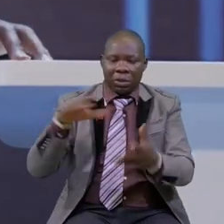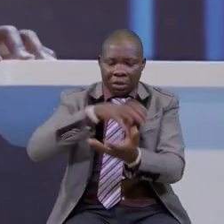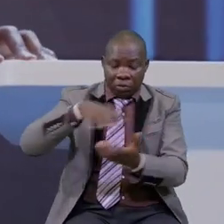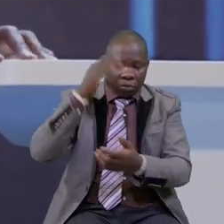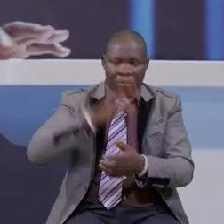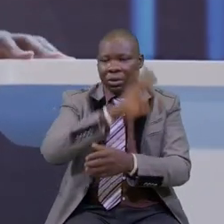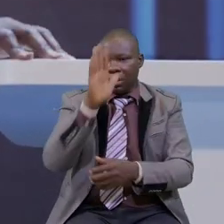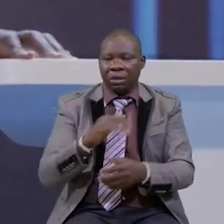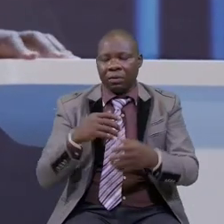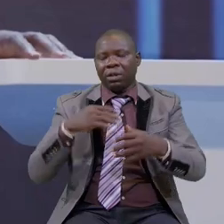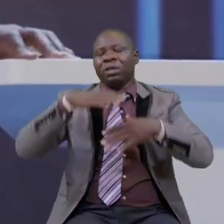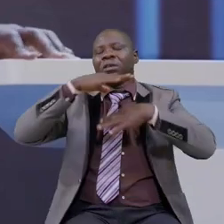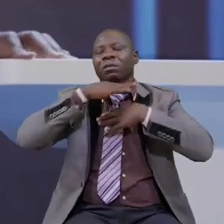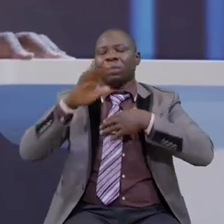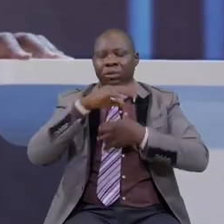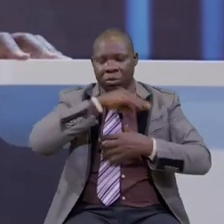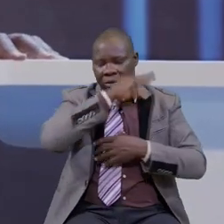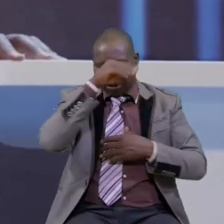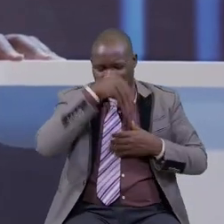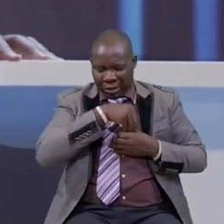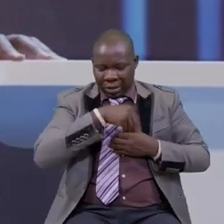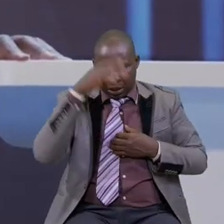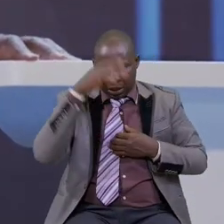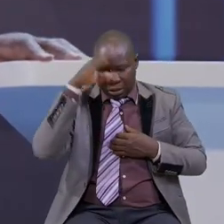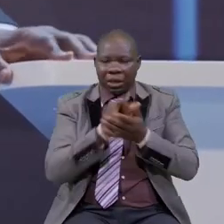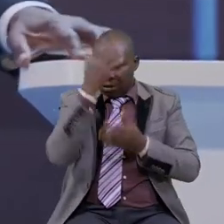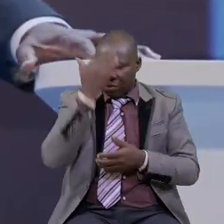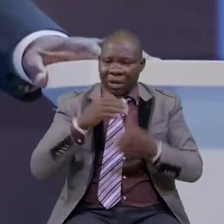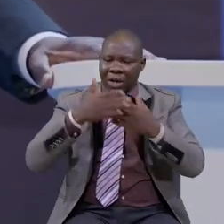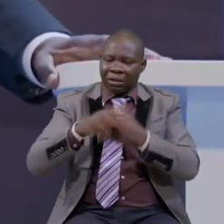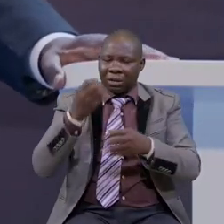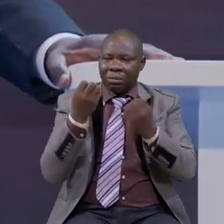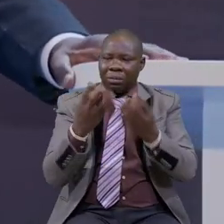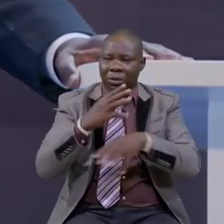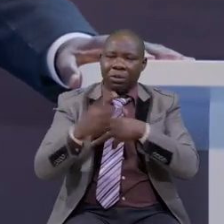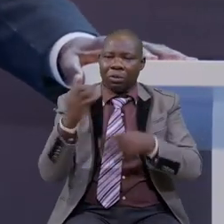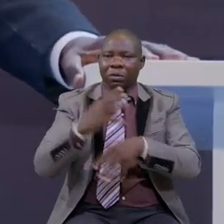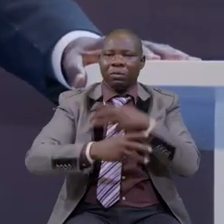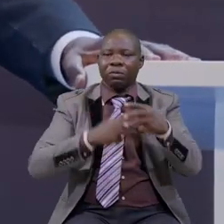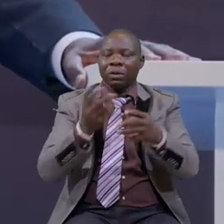ne vont jamais satisfaire ton homme intérieur. C'est pourquoi après plusieurs choses,